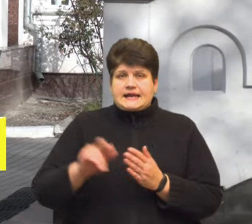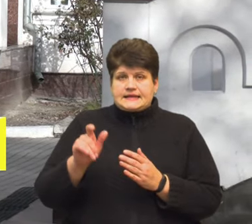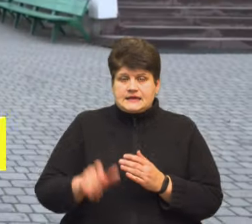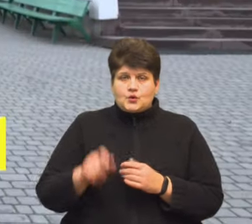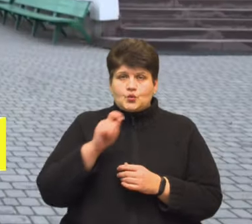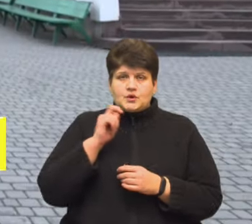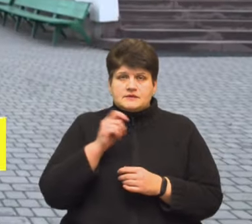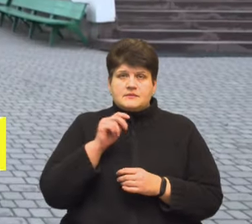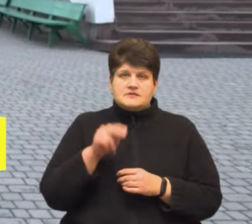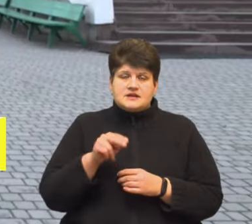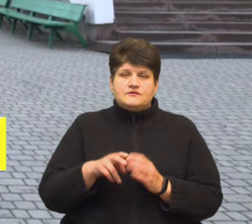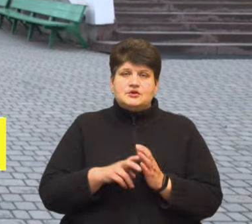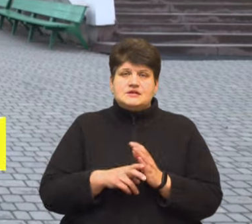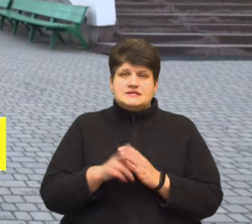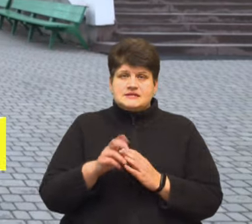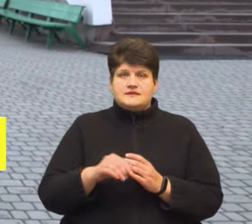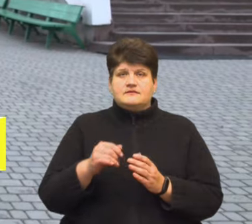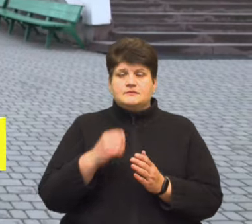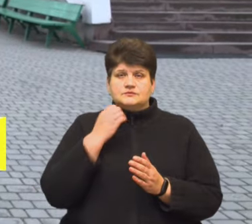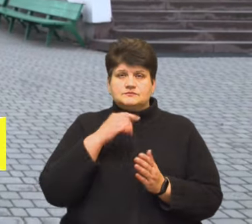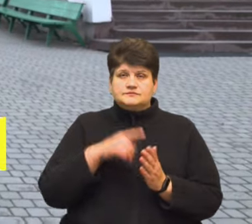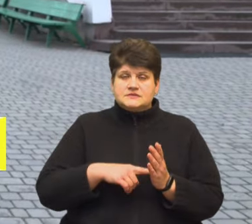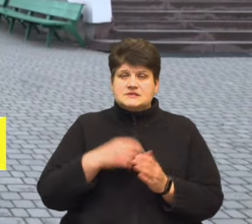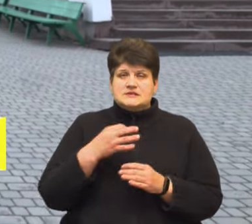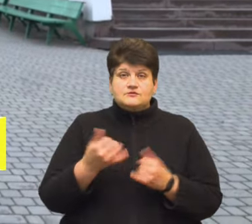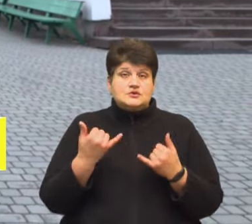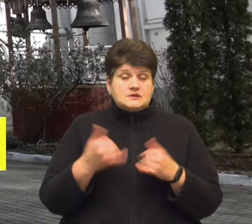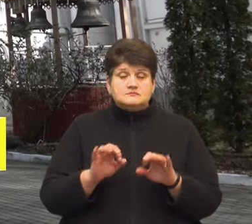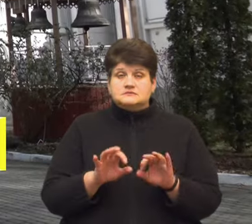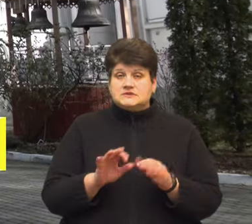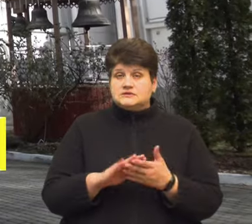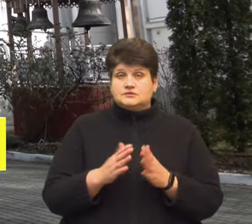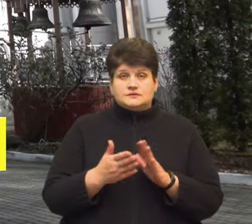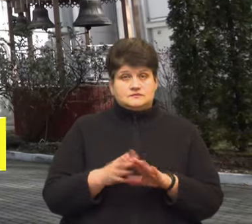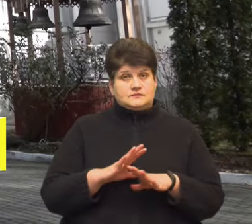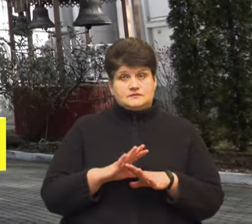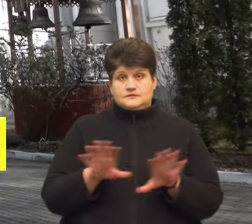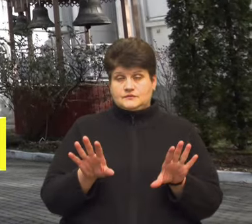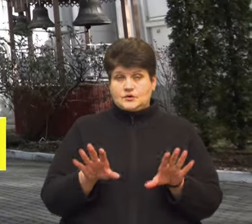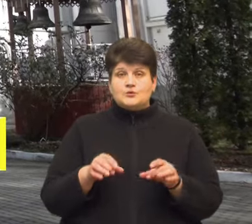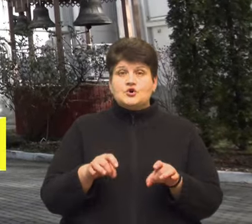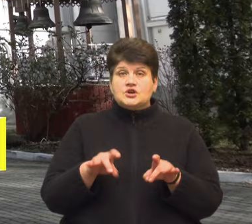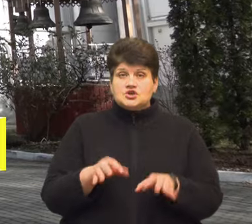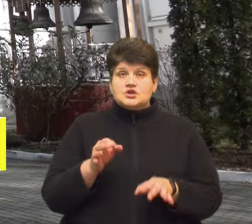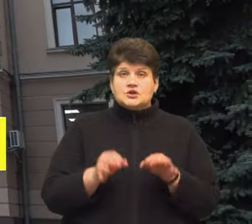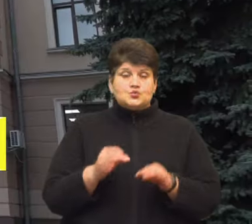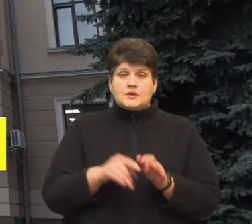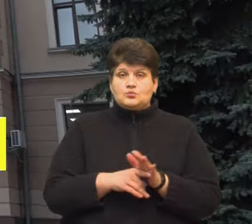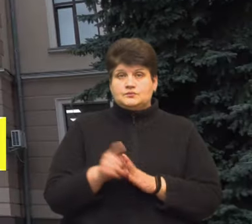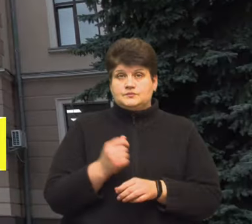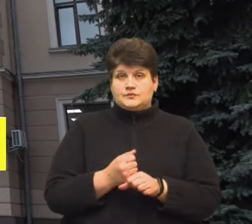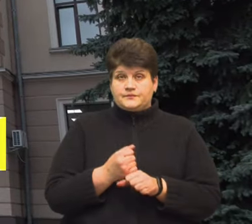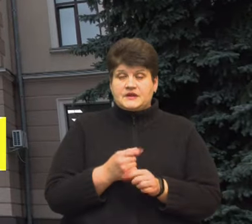Православної Церкви отець Степан Балан повідомив що наразі не коментуватиме ситуацію бо рішення суду ще не вступило в дію у